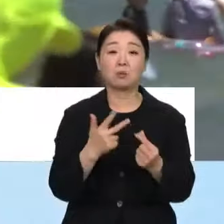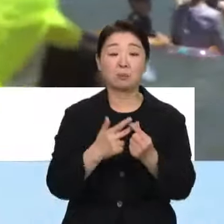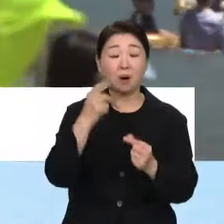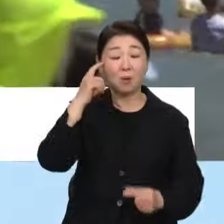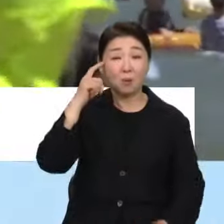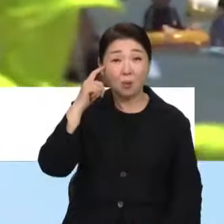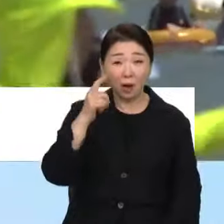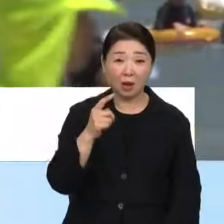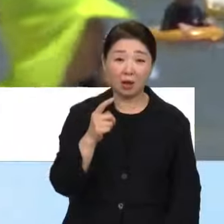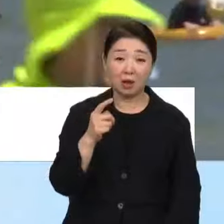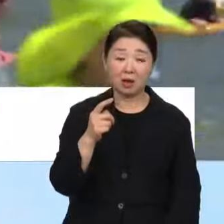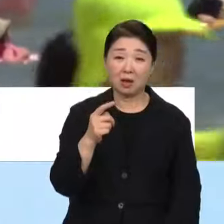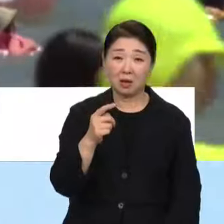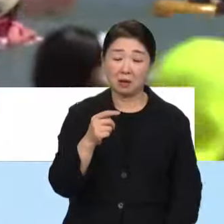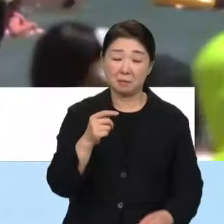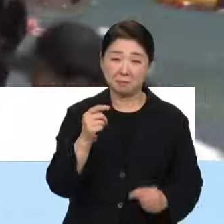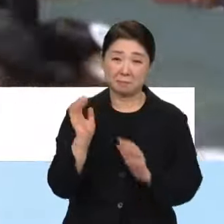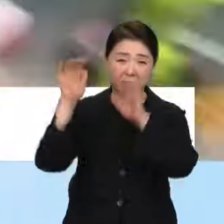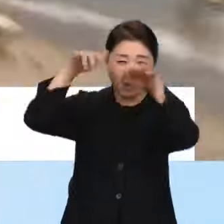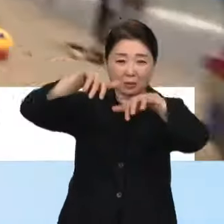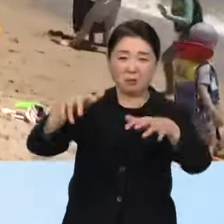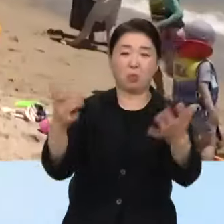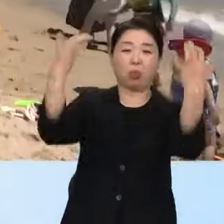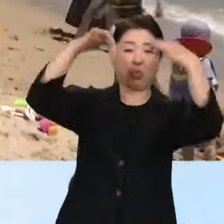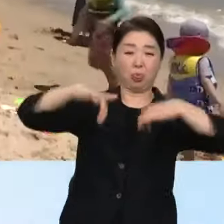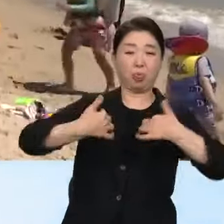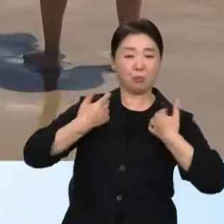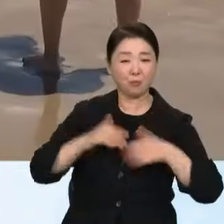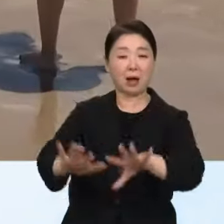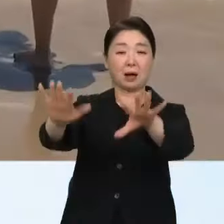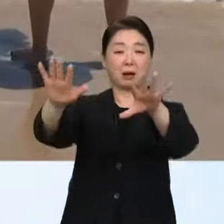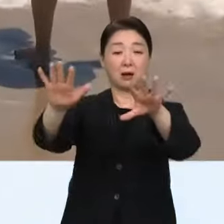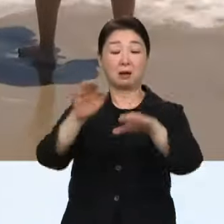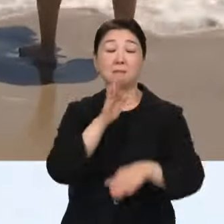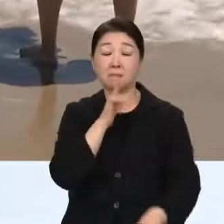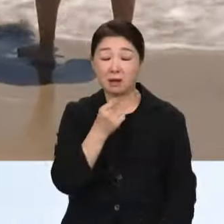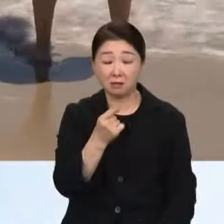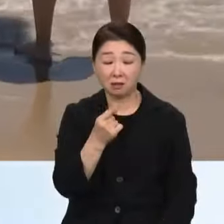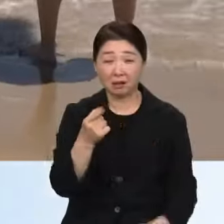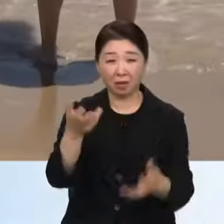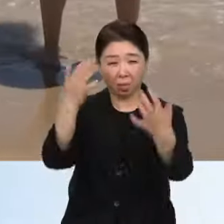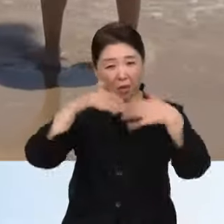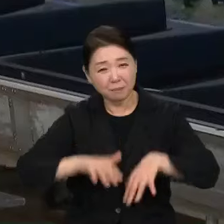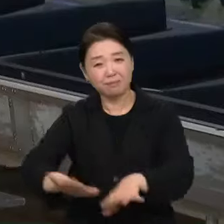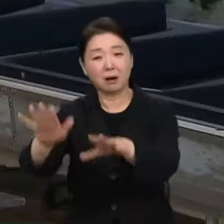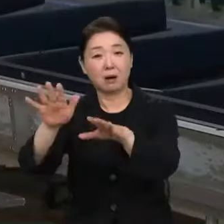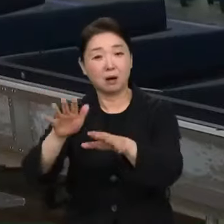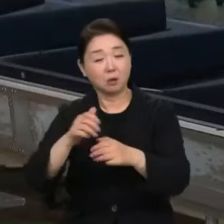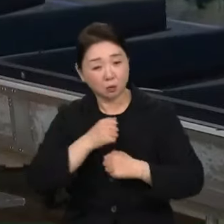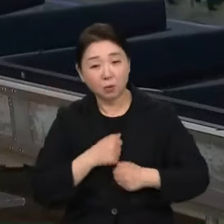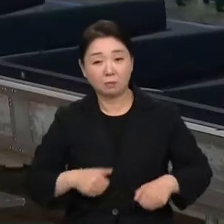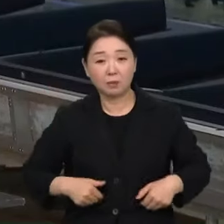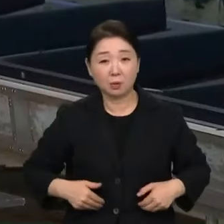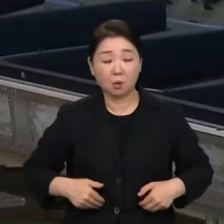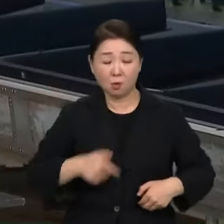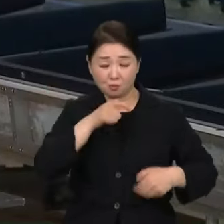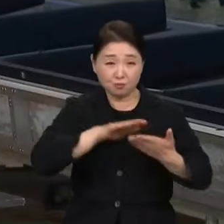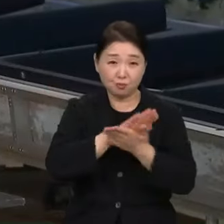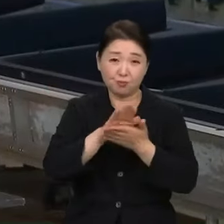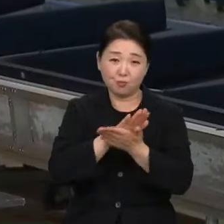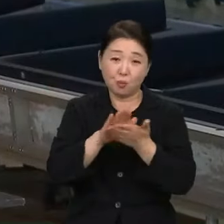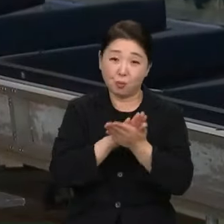부르는 역파도가 처선데요. 튜브 타고 있다가 이안류 말라면 순식간에 먼바다로 쓸려 나갑니다. 물놀이가